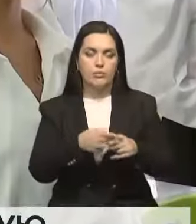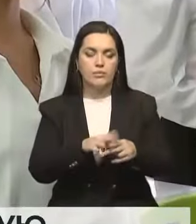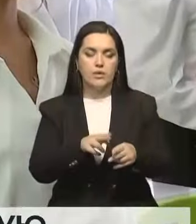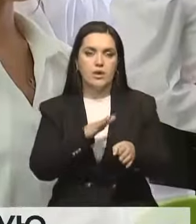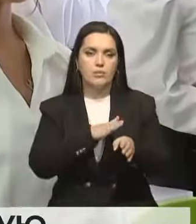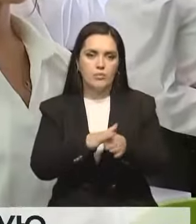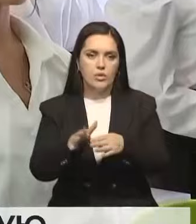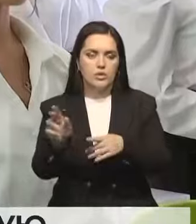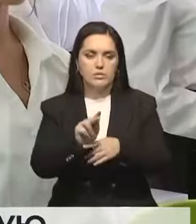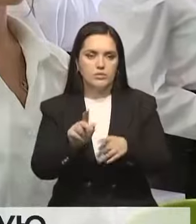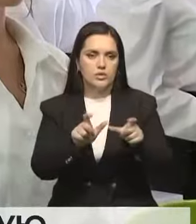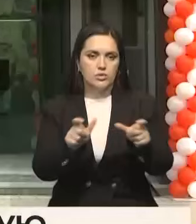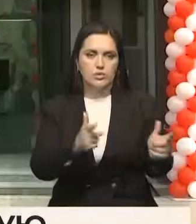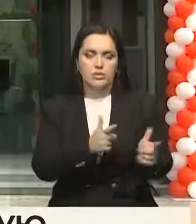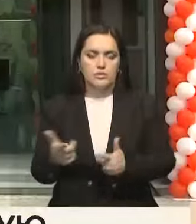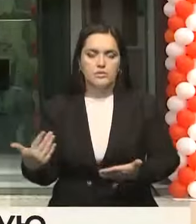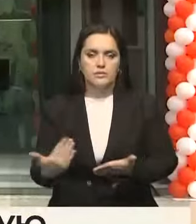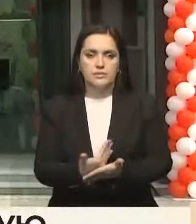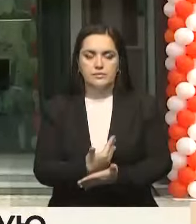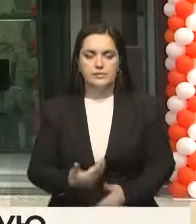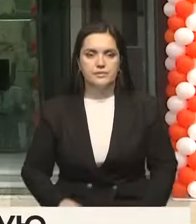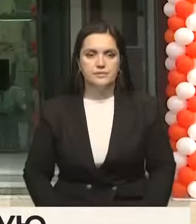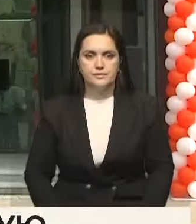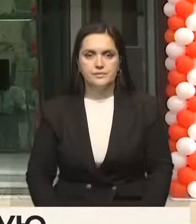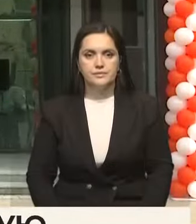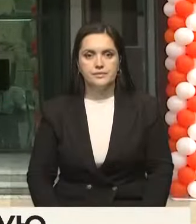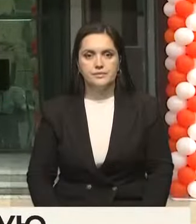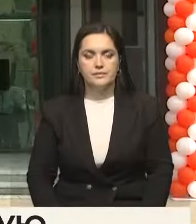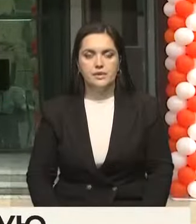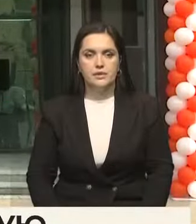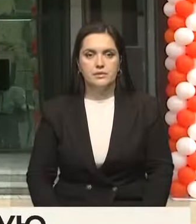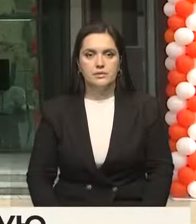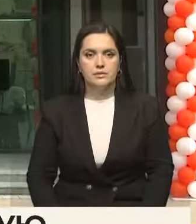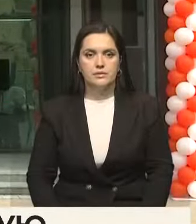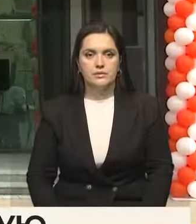Райхан Ташбаева, Нуржан Музарапшин, Айтмухамед Байдулдаев, Кызылорда, 24 кизет.